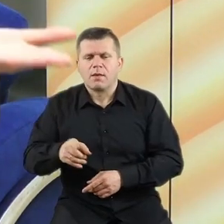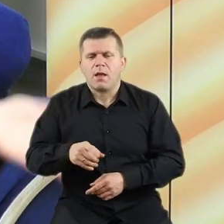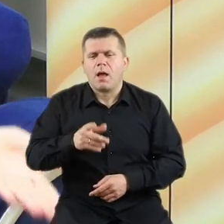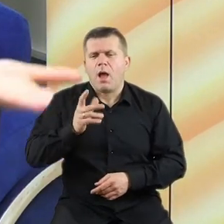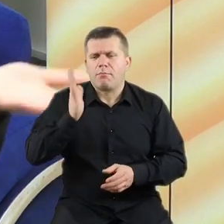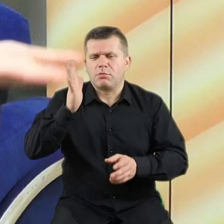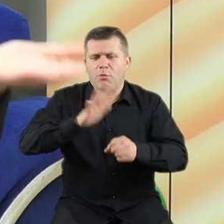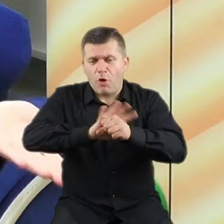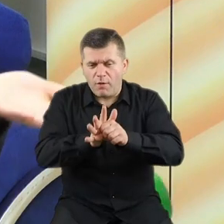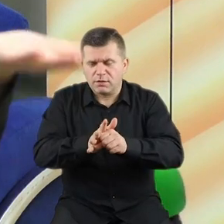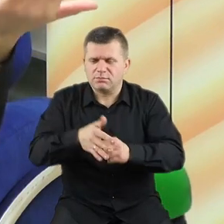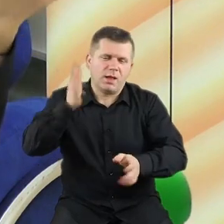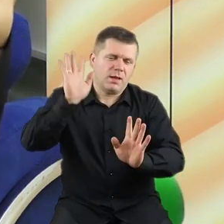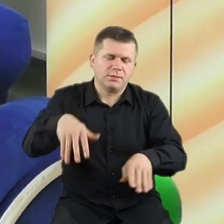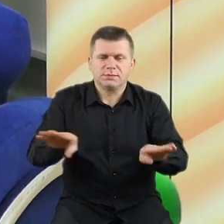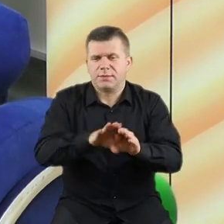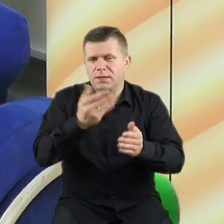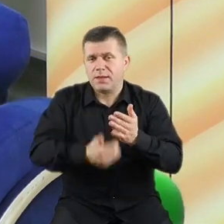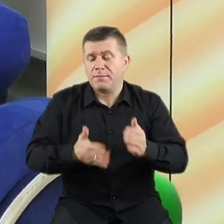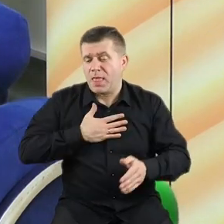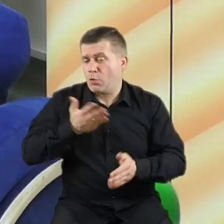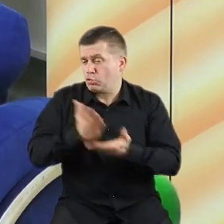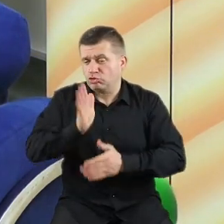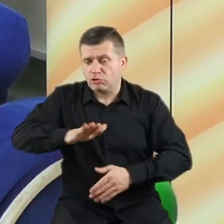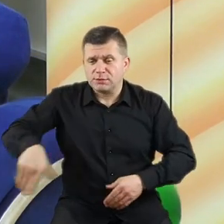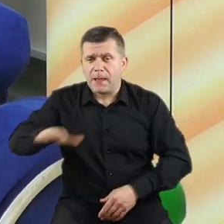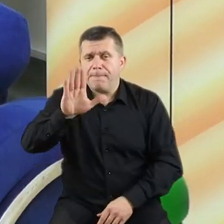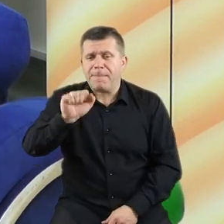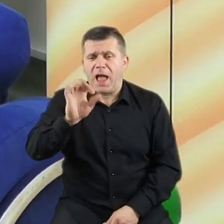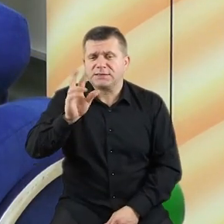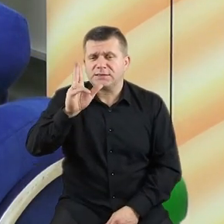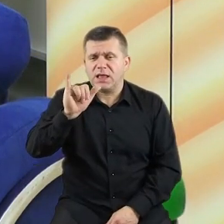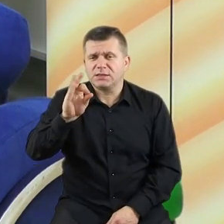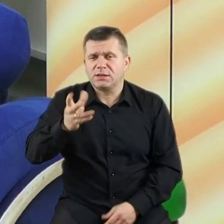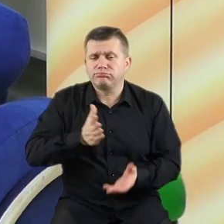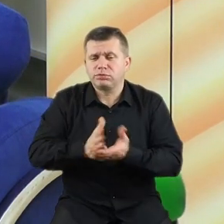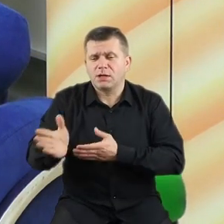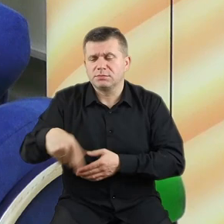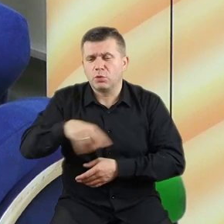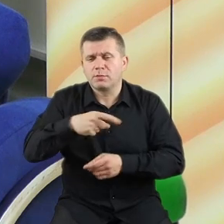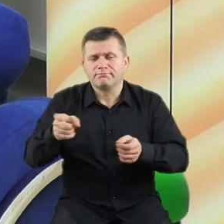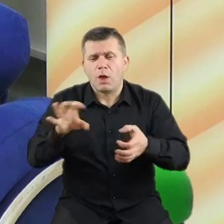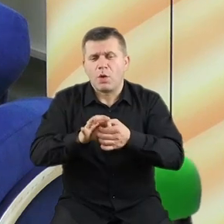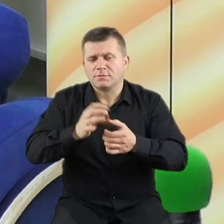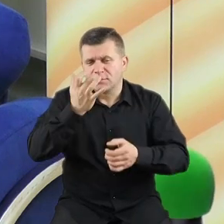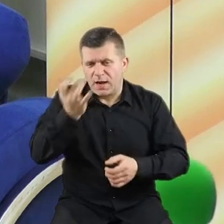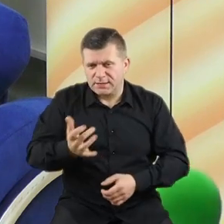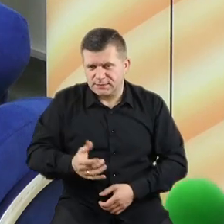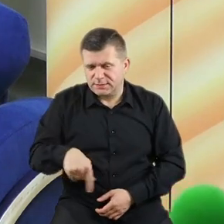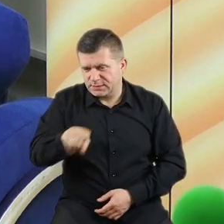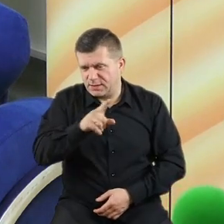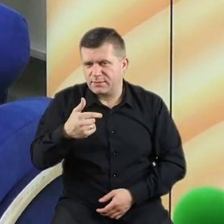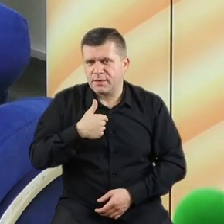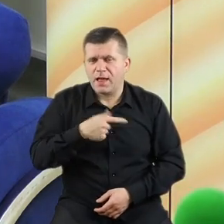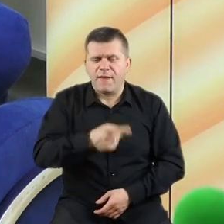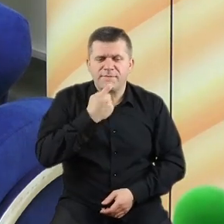Zresztą, wiesz co, jak już miałam te dzieci baskijskie, które jednak były fascynujące przez ten Związek Radziecki, to jednak słabiej widziałam